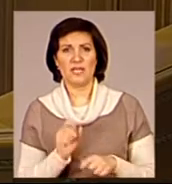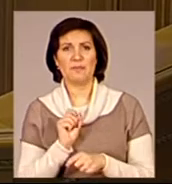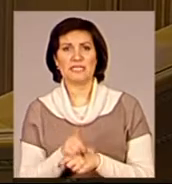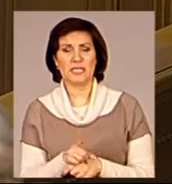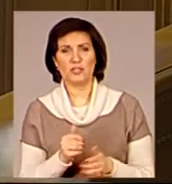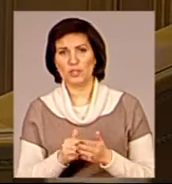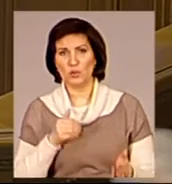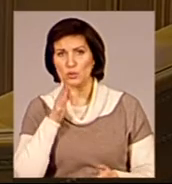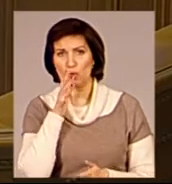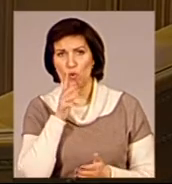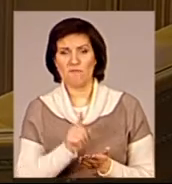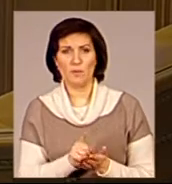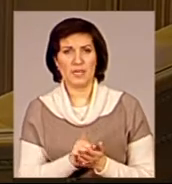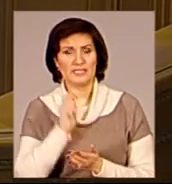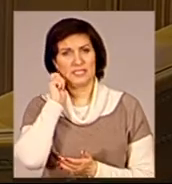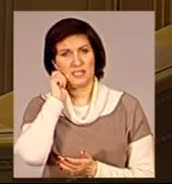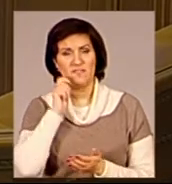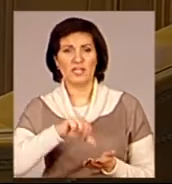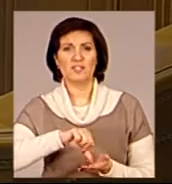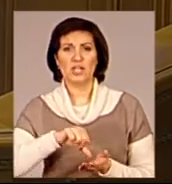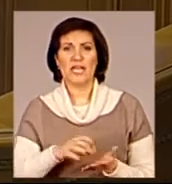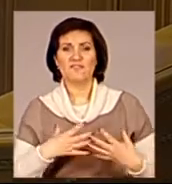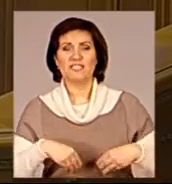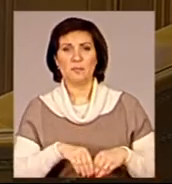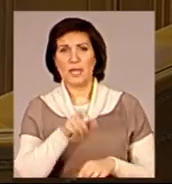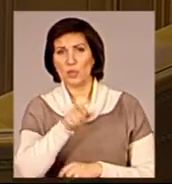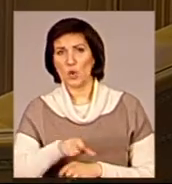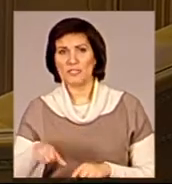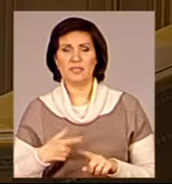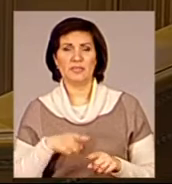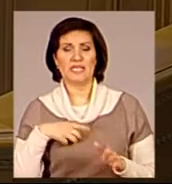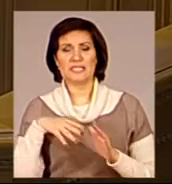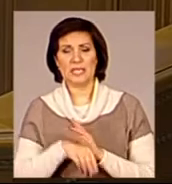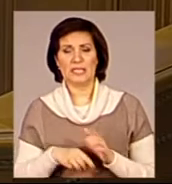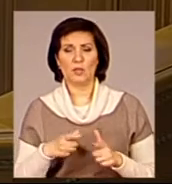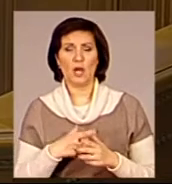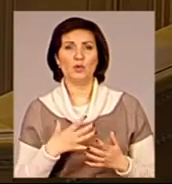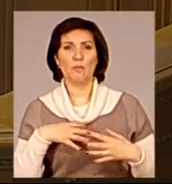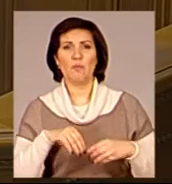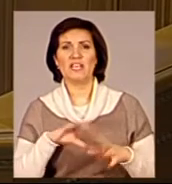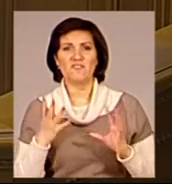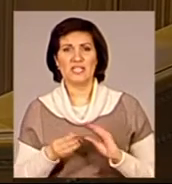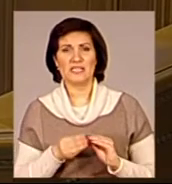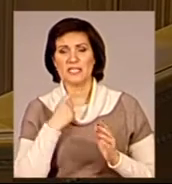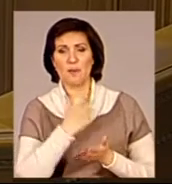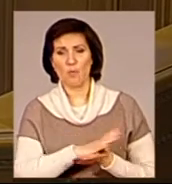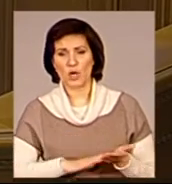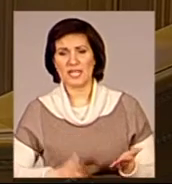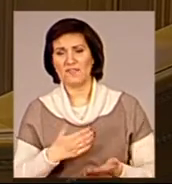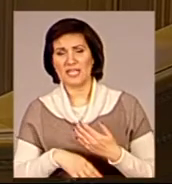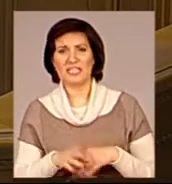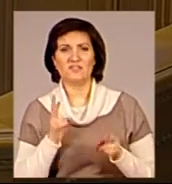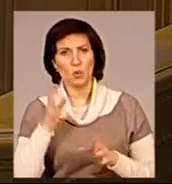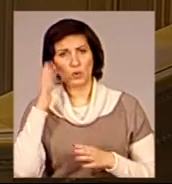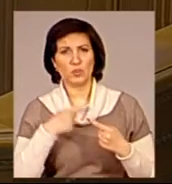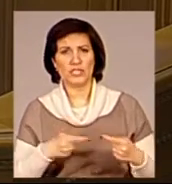призначення дострокової пенсії за віком членам сім'ї осіб, які загинули або померли внаслідок поранень, каліцтва,